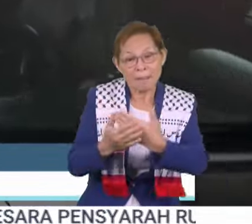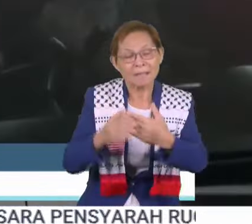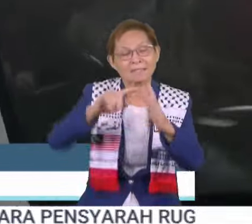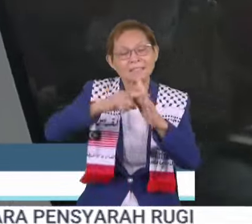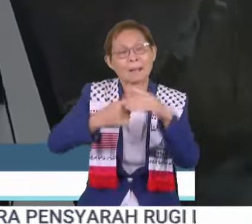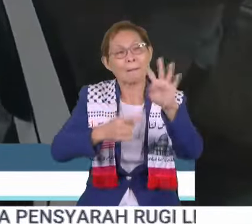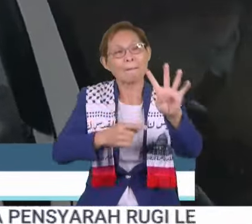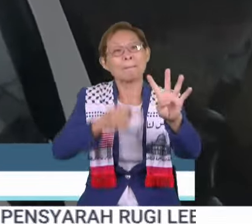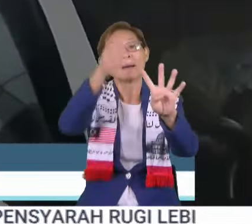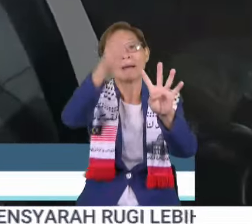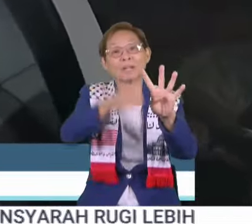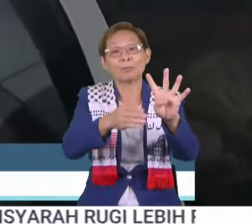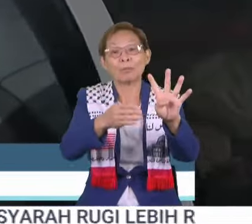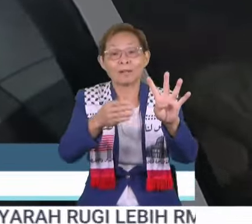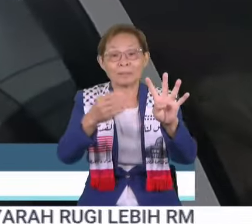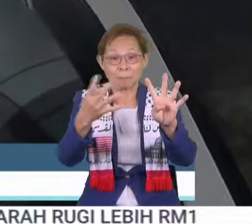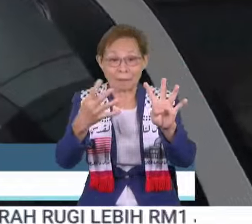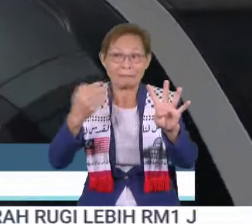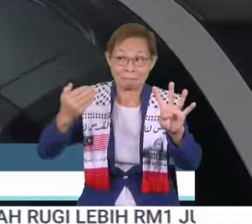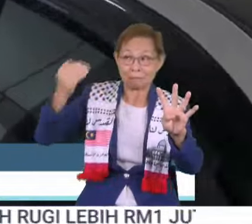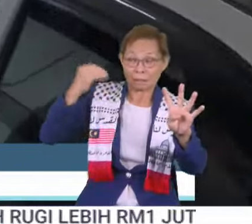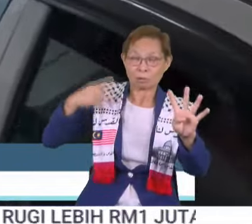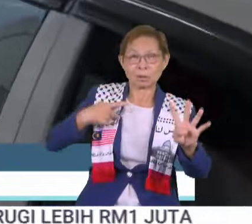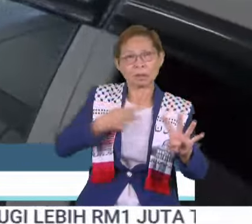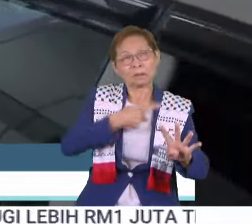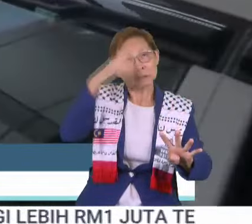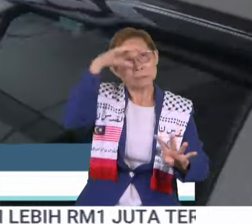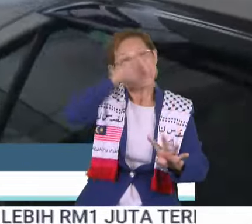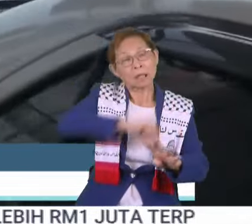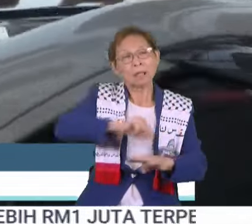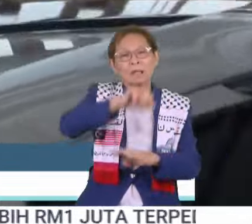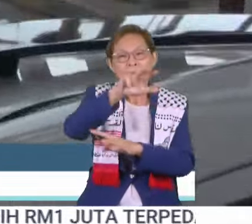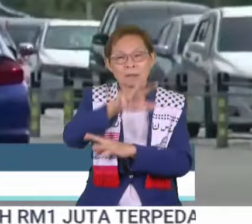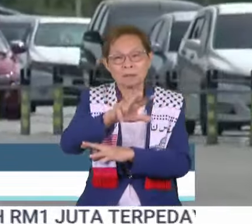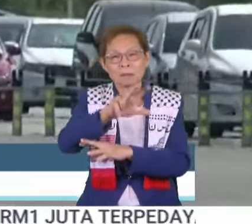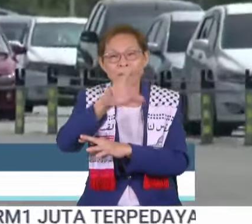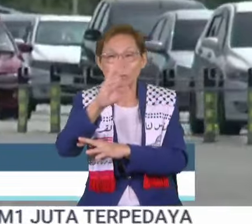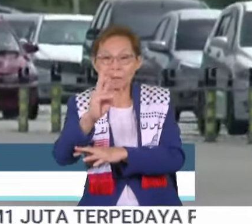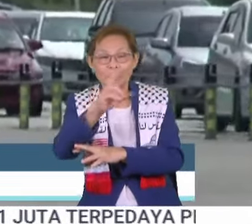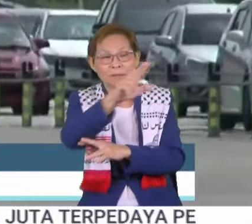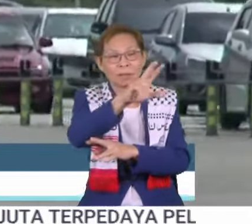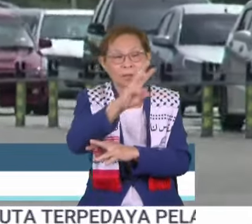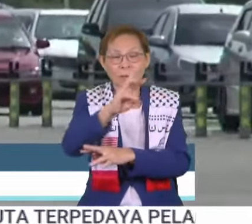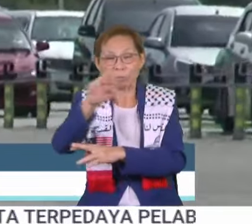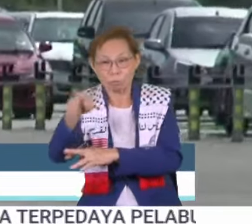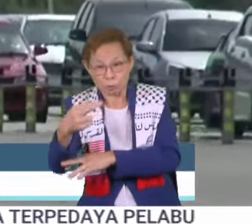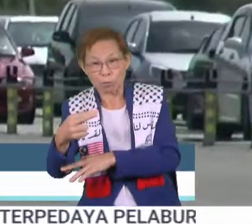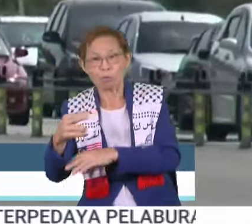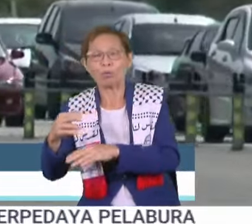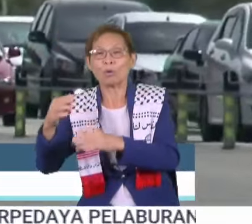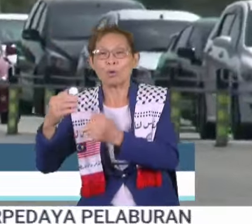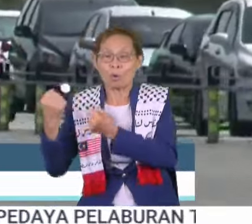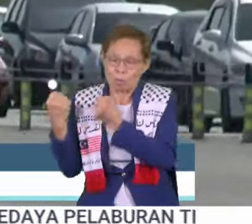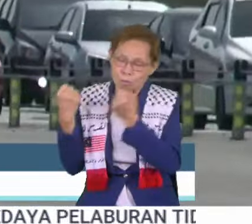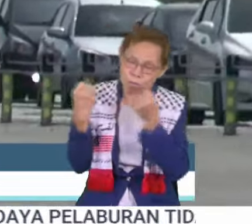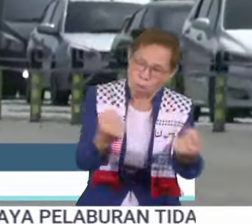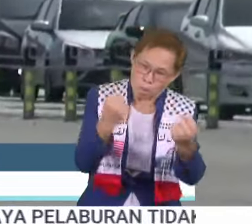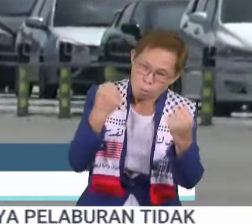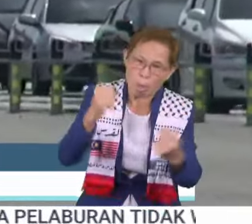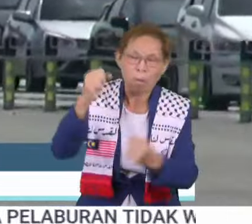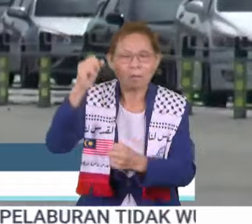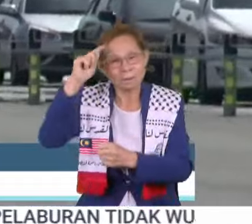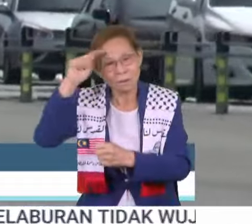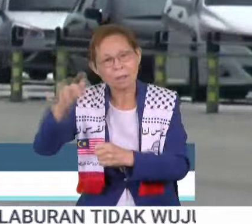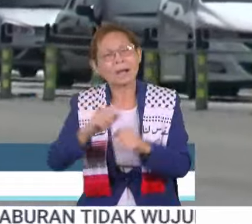lalu, kita mencatatkan sebanyak 36,000 kenderaan yang masuk ke Terengganu. 6 hari bulan